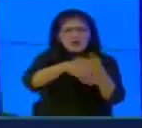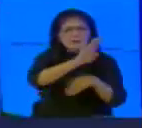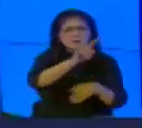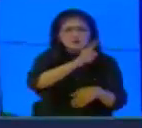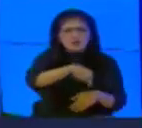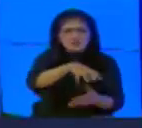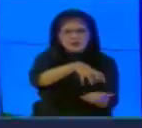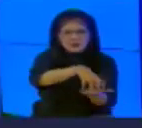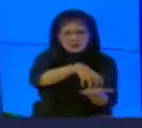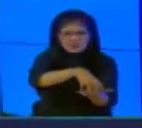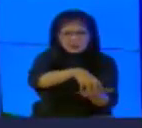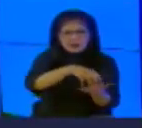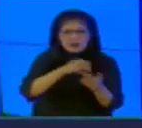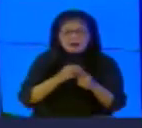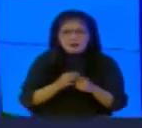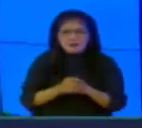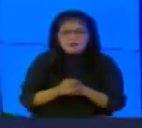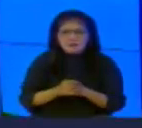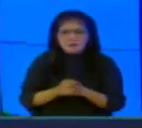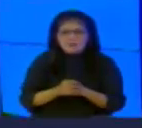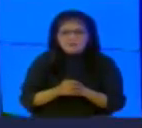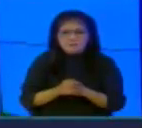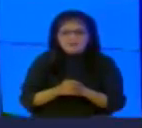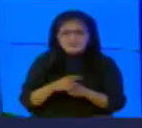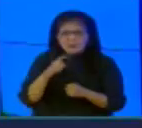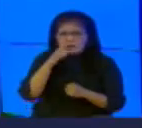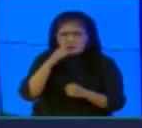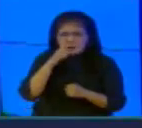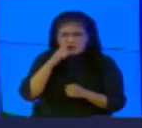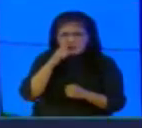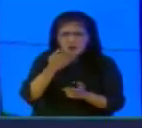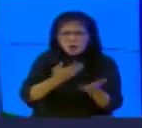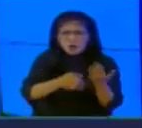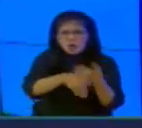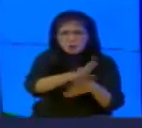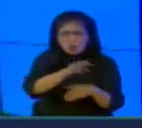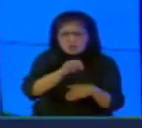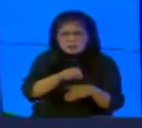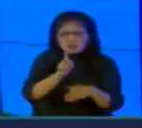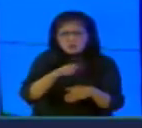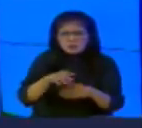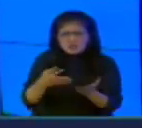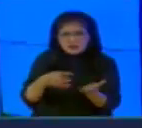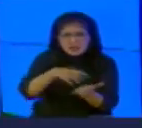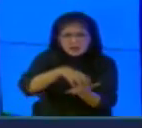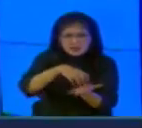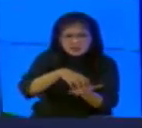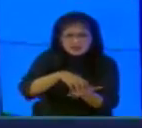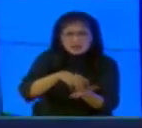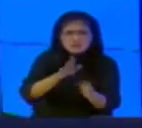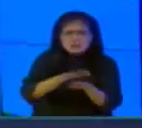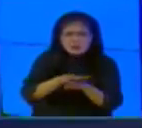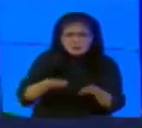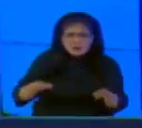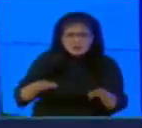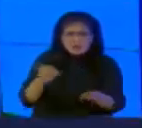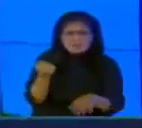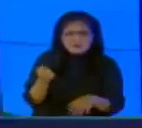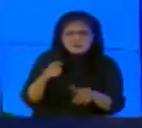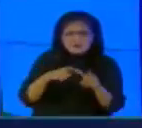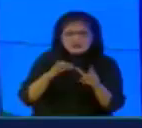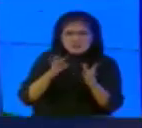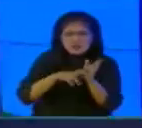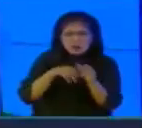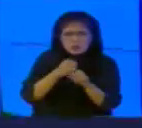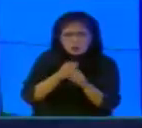Hai bapak-bapak keluar dari garansi Republik dari Jakarta berstatus odp tersebut diamankan di kawasan Pasar Singosaren dan dikembalikan ke